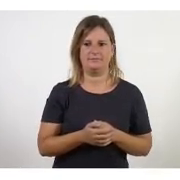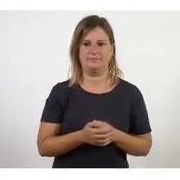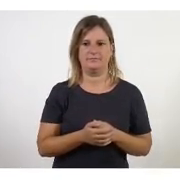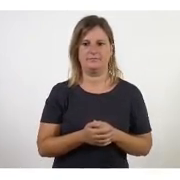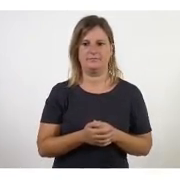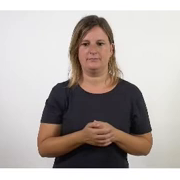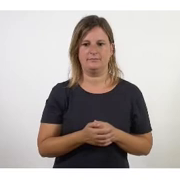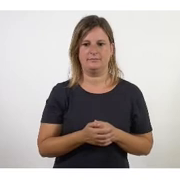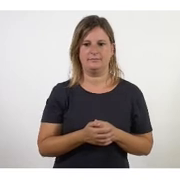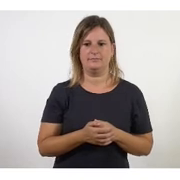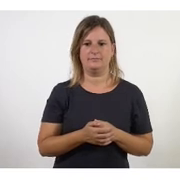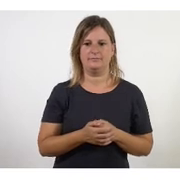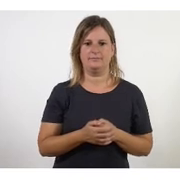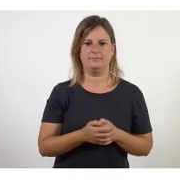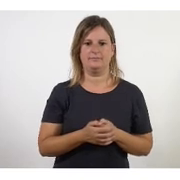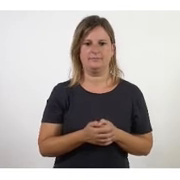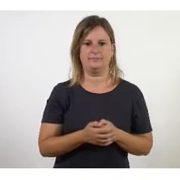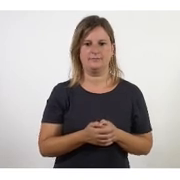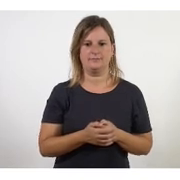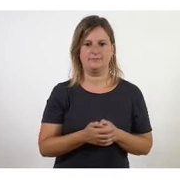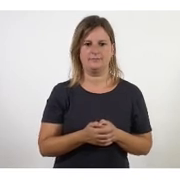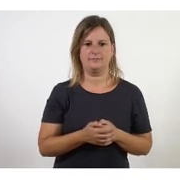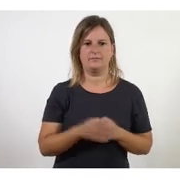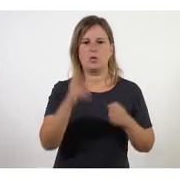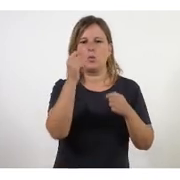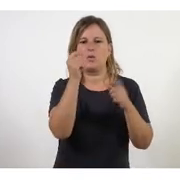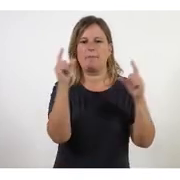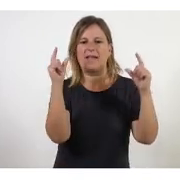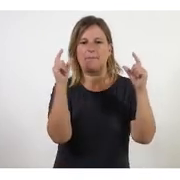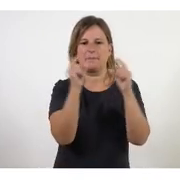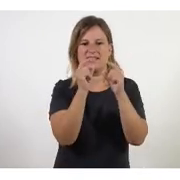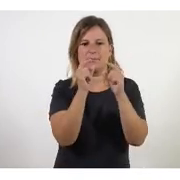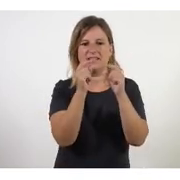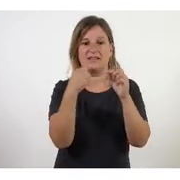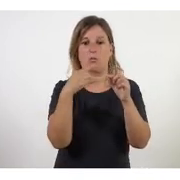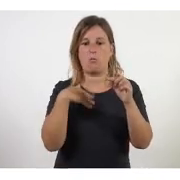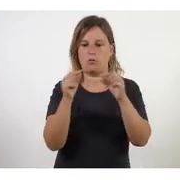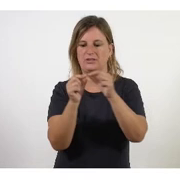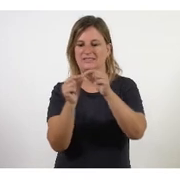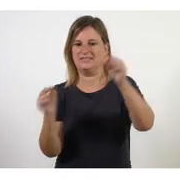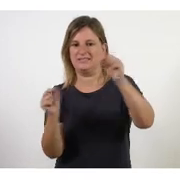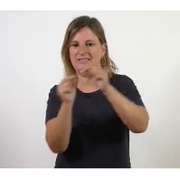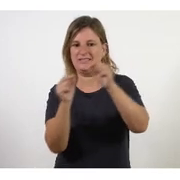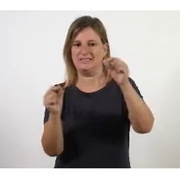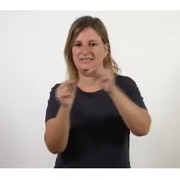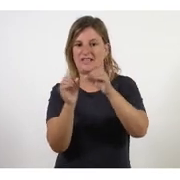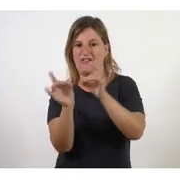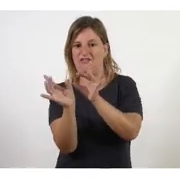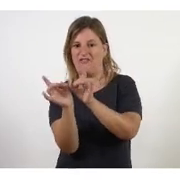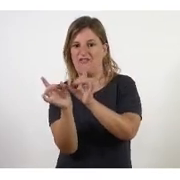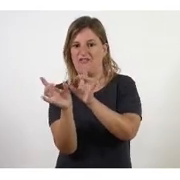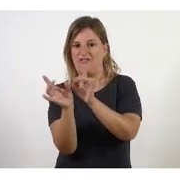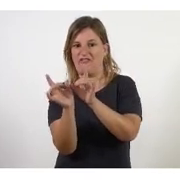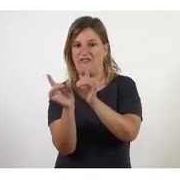blanc. I aquest el faré una miqueta més petit. Fixeu-vos que si toqueu i estireu les fletxes que hi ha a la